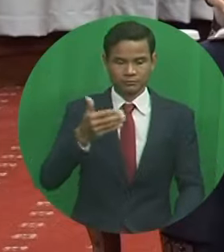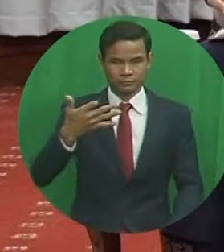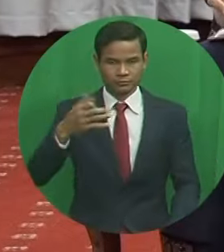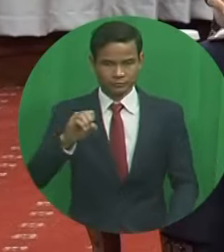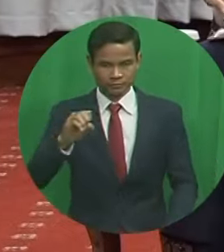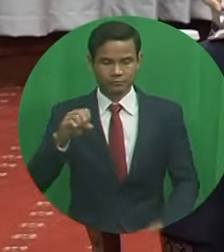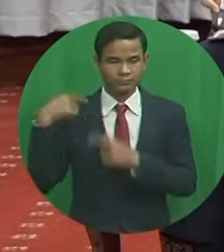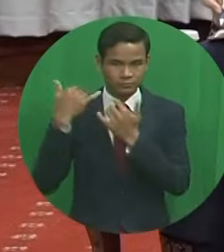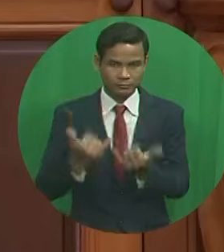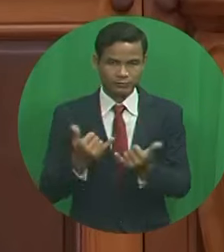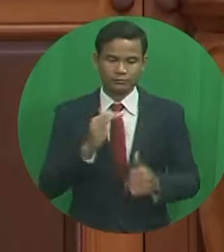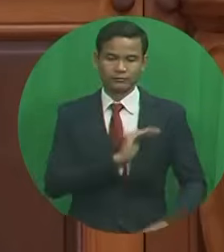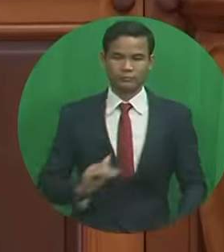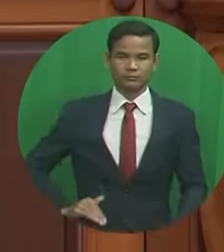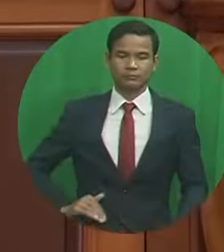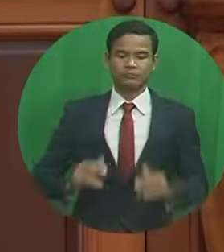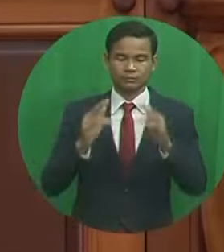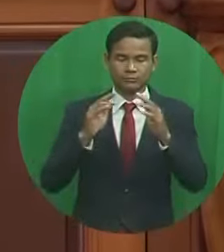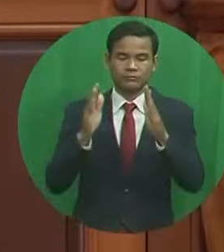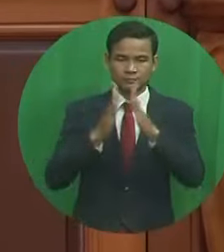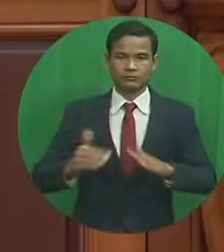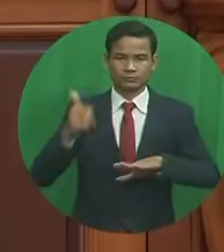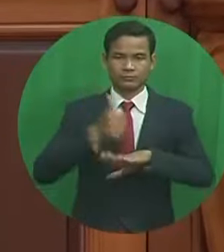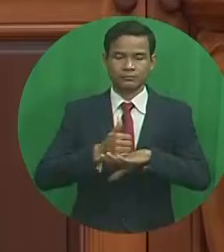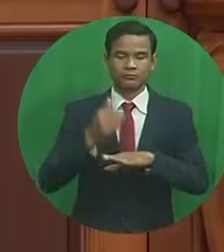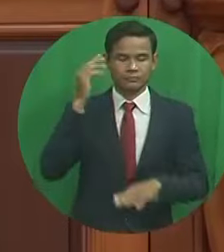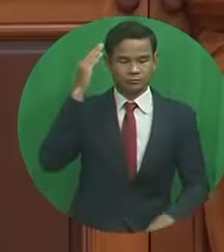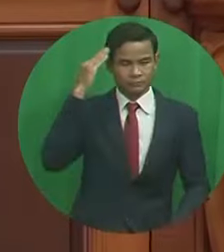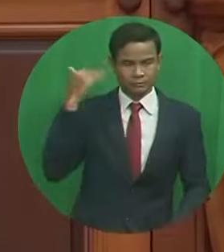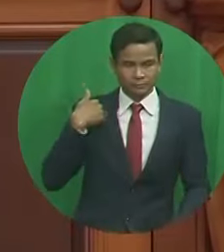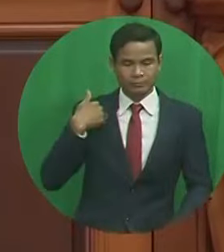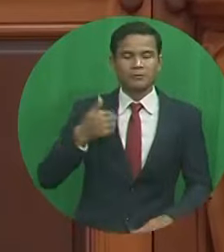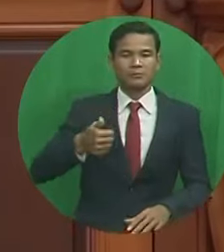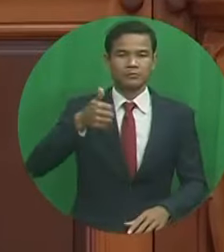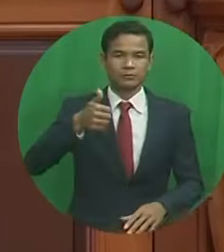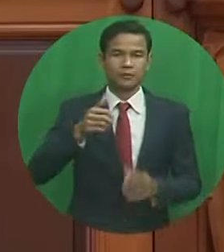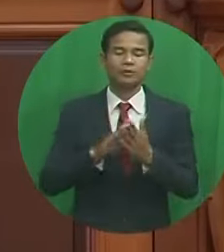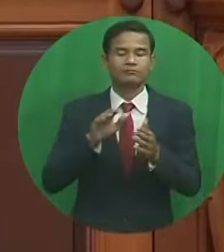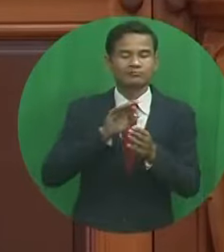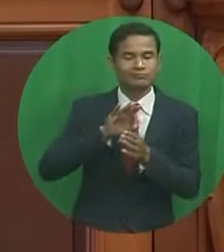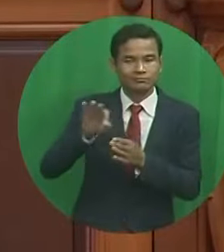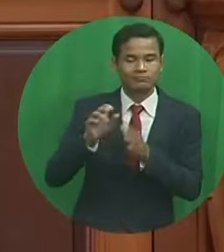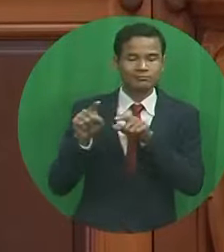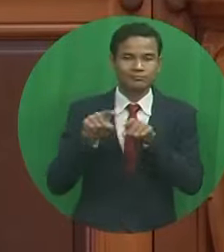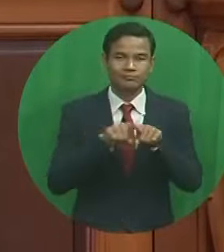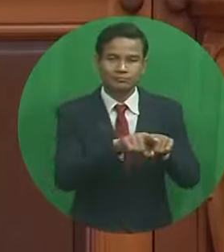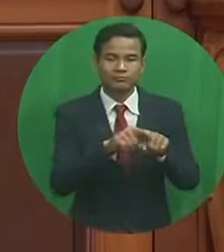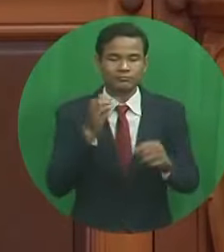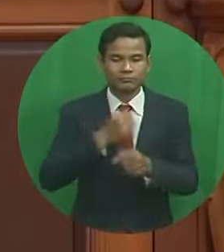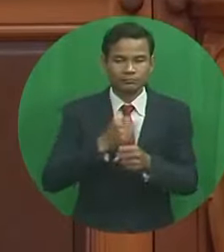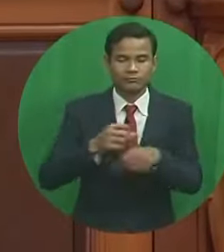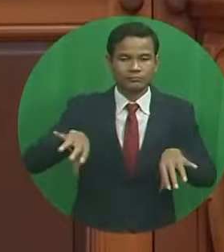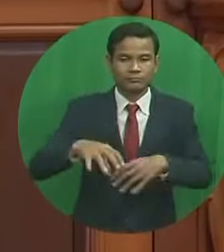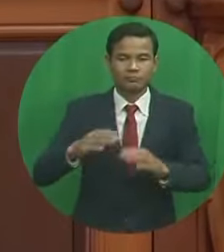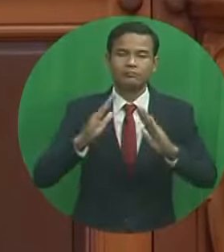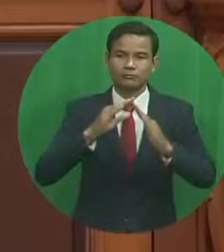សម្ដេចប្រធានរដ្ឋសភាបានគូបញ្ជាក់ថាស្ត្រីមានលក្ខណៈសម្បត្តិសមស្របជាច្រើនពីធម្មជាតិក្នុងការបំពេញបេសកក